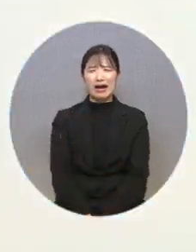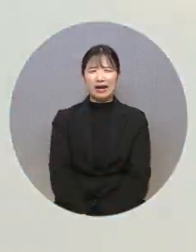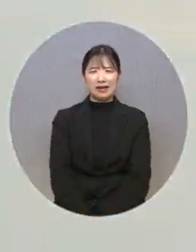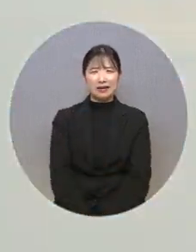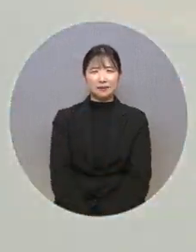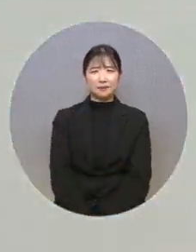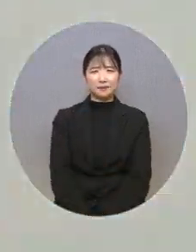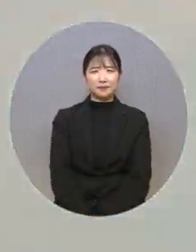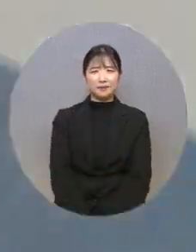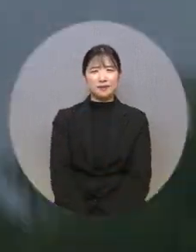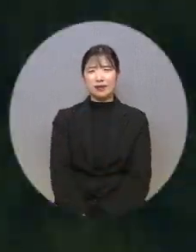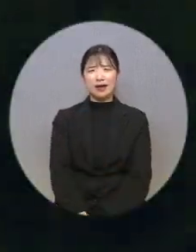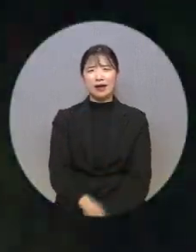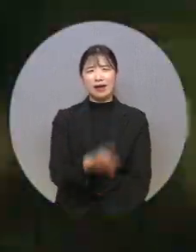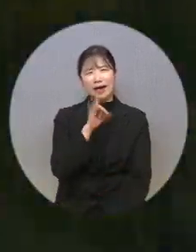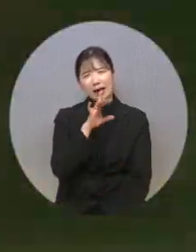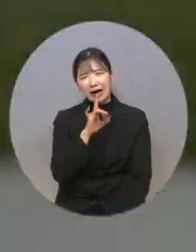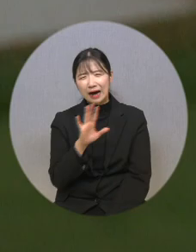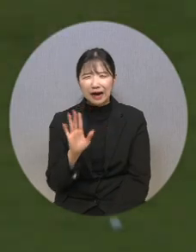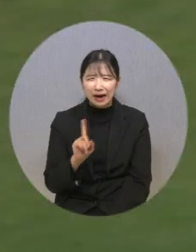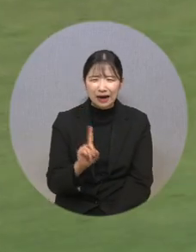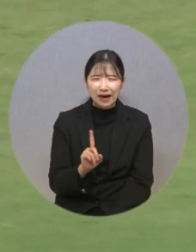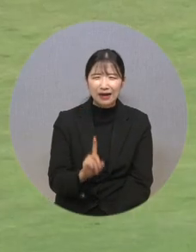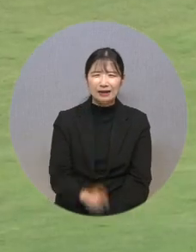아 쇼핑 너무 먹였어.